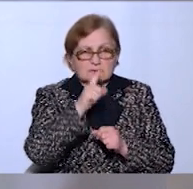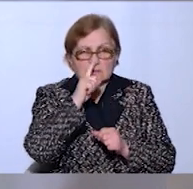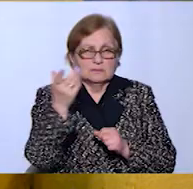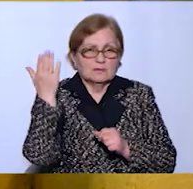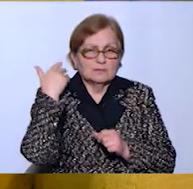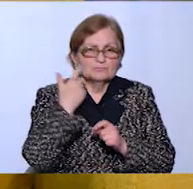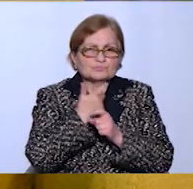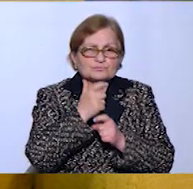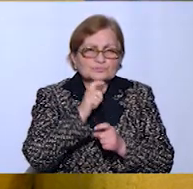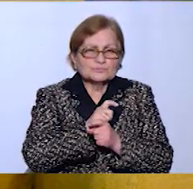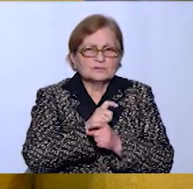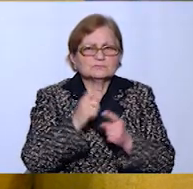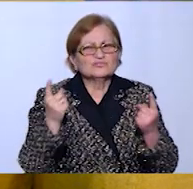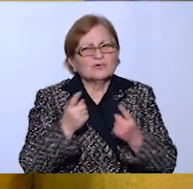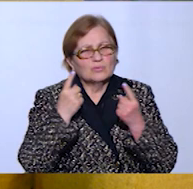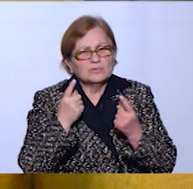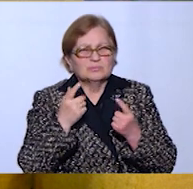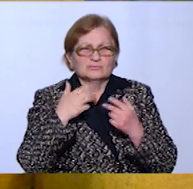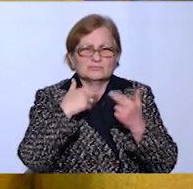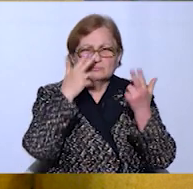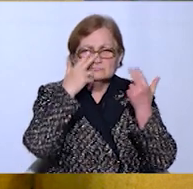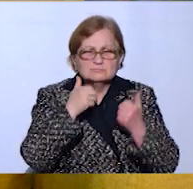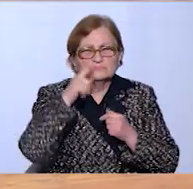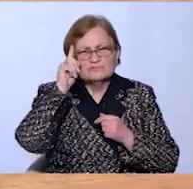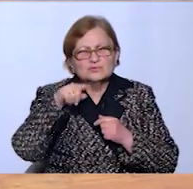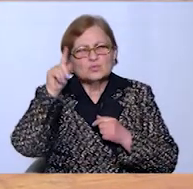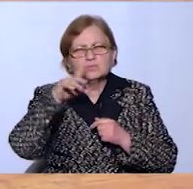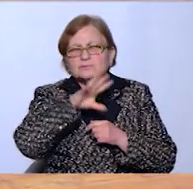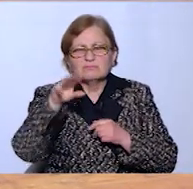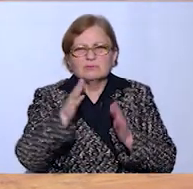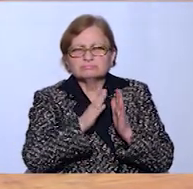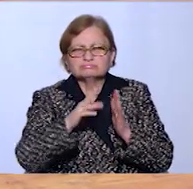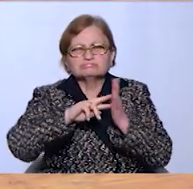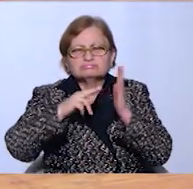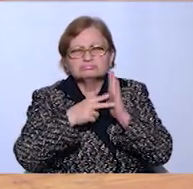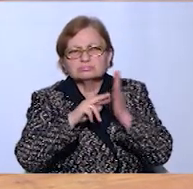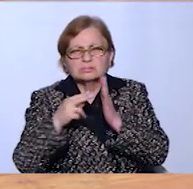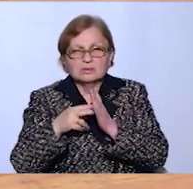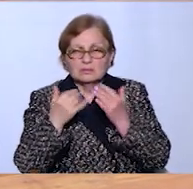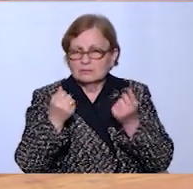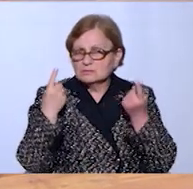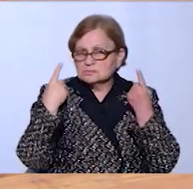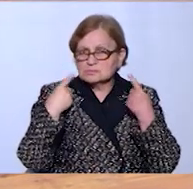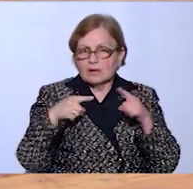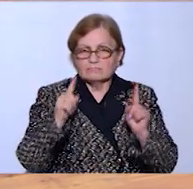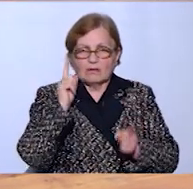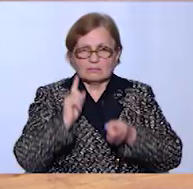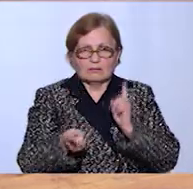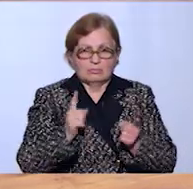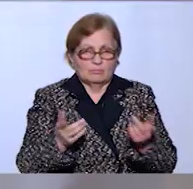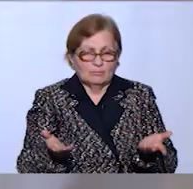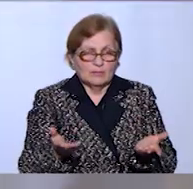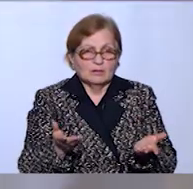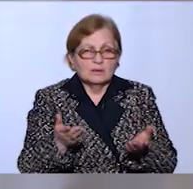მაინც ცდილობს, რომ რაღაცნაირად შეეგუოს იმ გარემოს, რაშიც ის აღმოჩნდა და ეცადოს რომ თვით რეალიზაცია მაინც მოახდინოს.